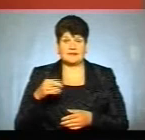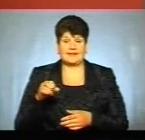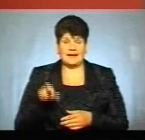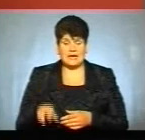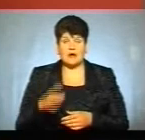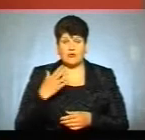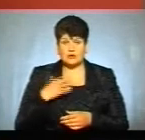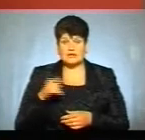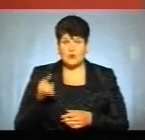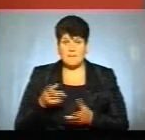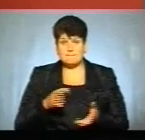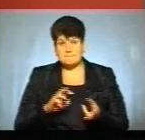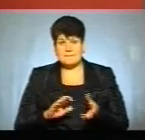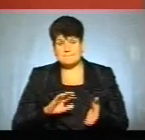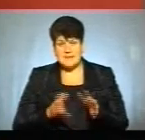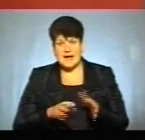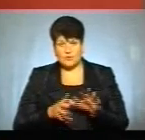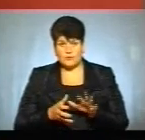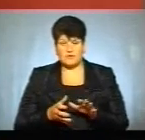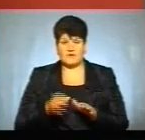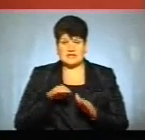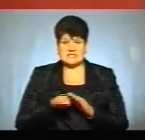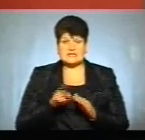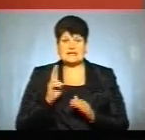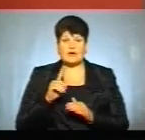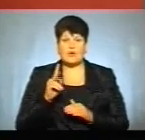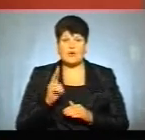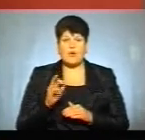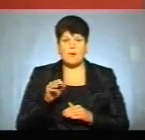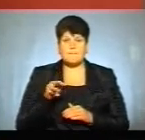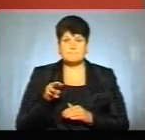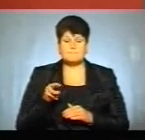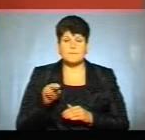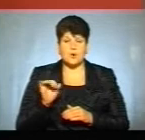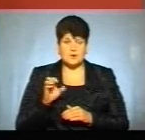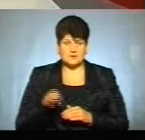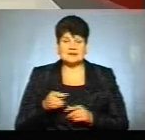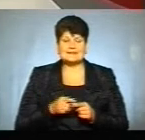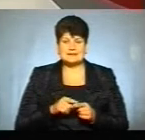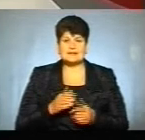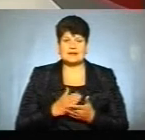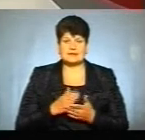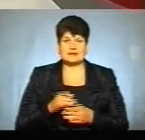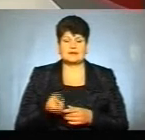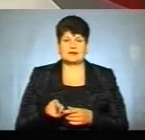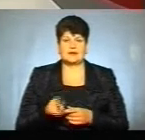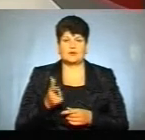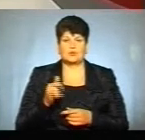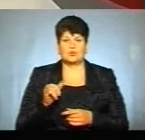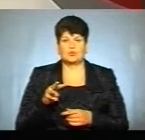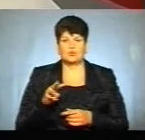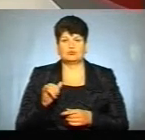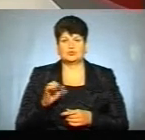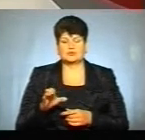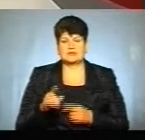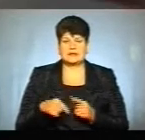його перекопати, коли його закомпостувати, то це є, знову ж таки, гумус